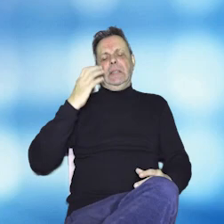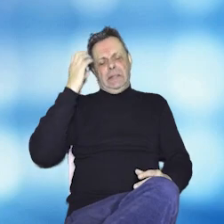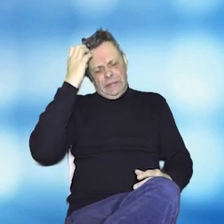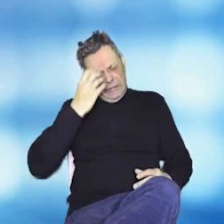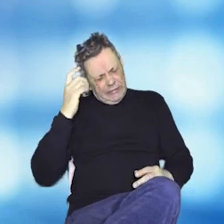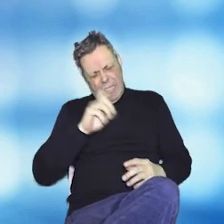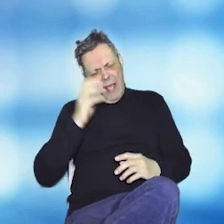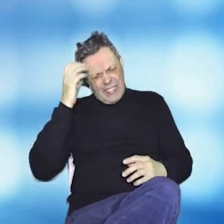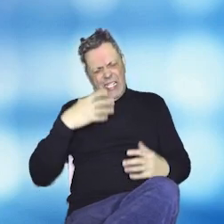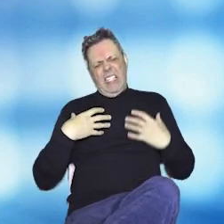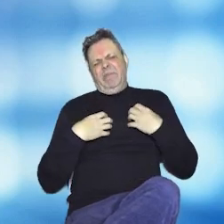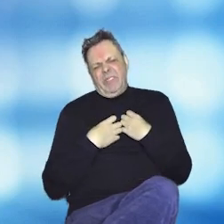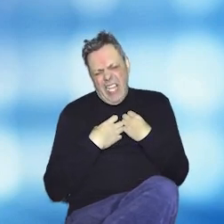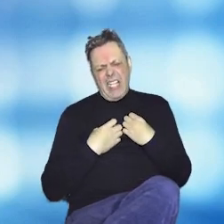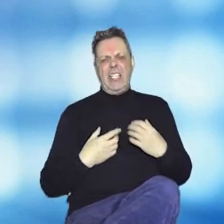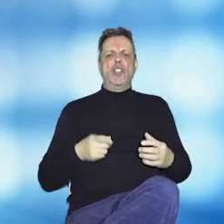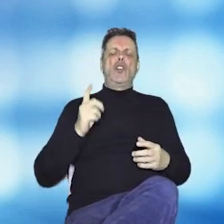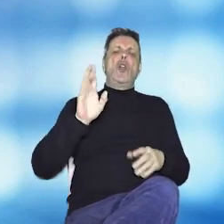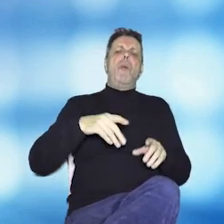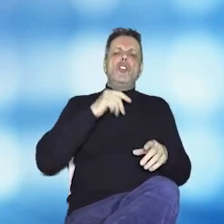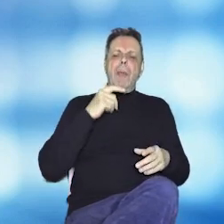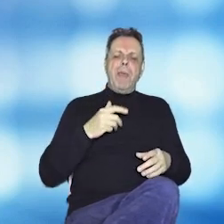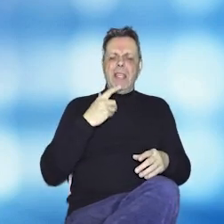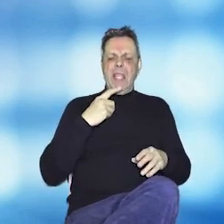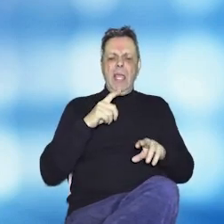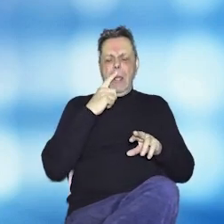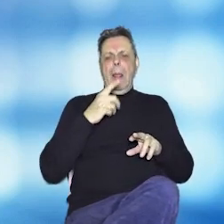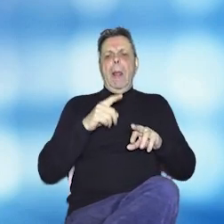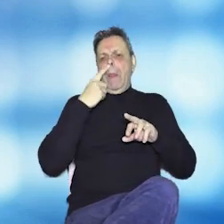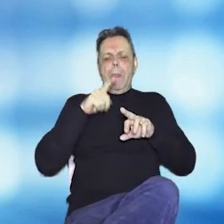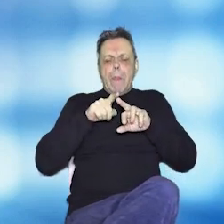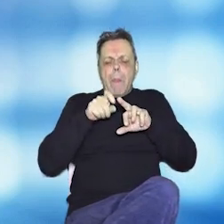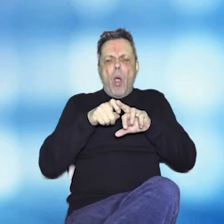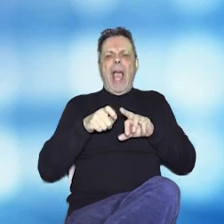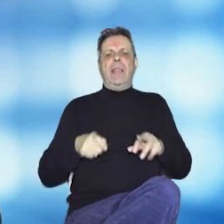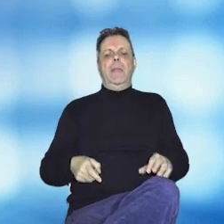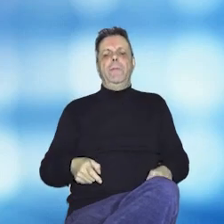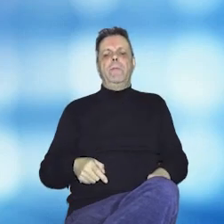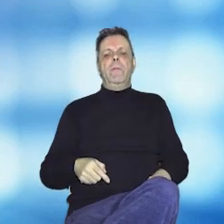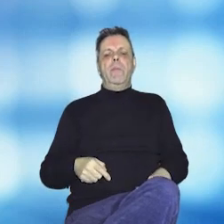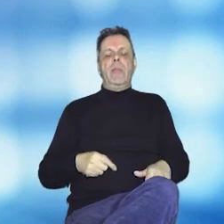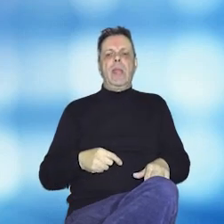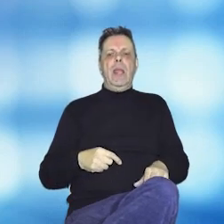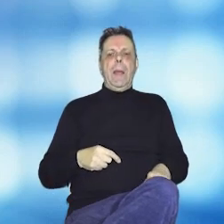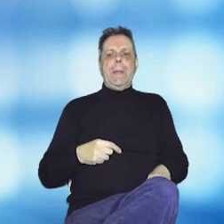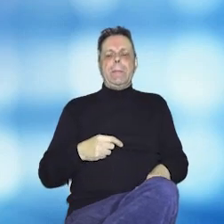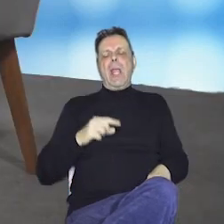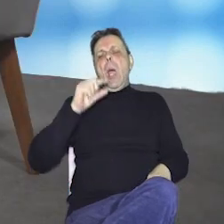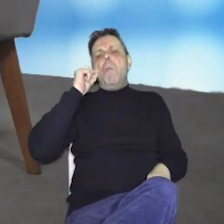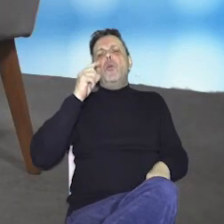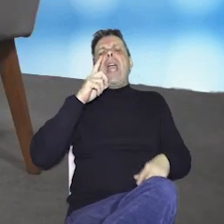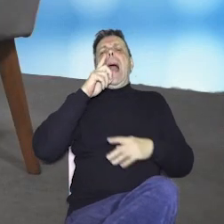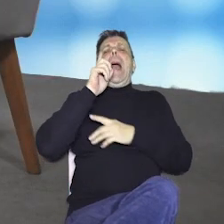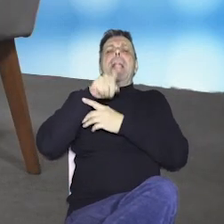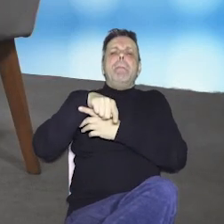je anksioznost, to može biti urasli nokat, jel da? Muški su vam jako osjetljivi na impotenciju, jel da? Ako se to